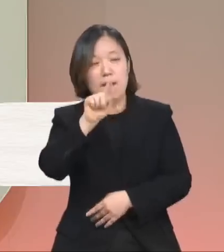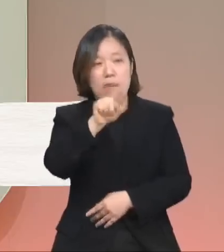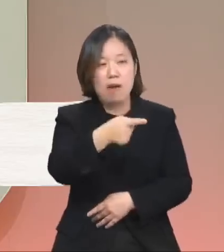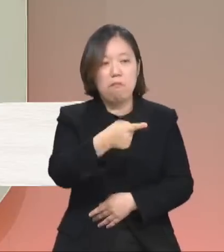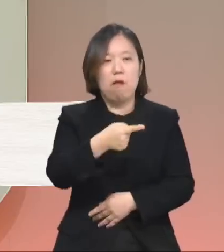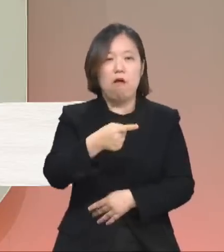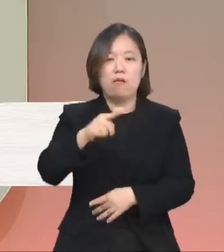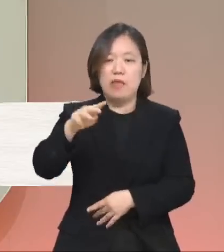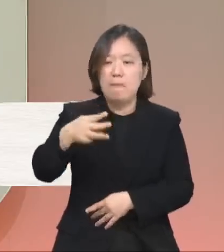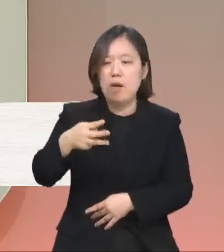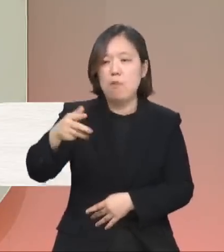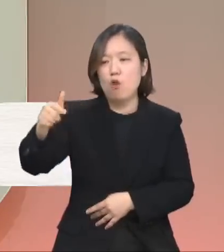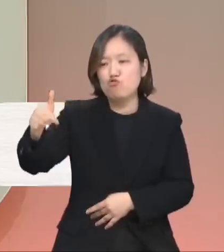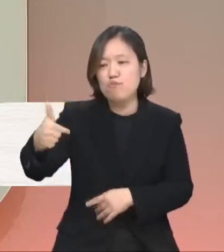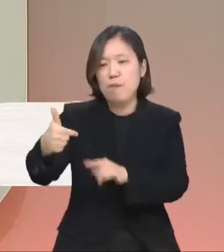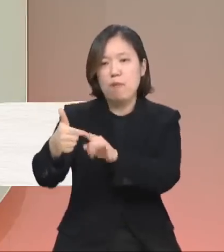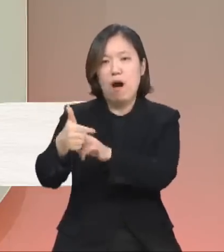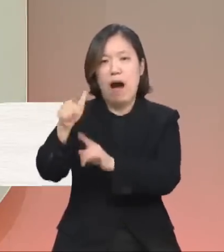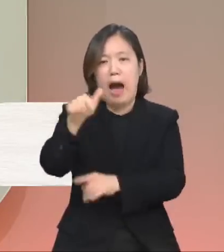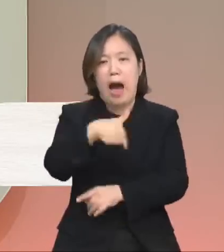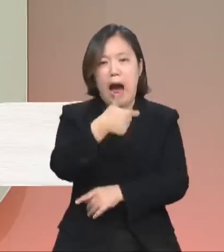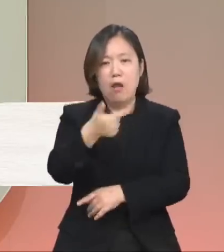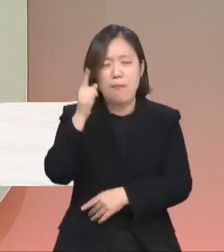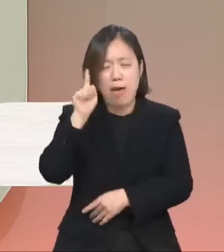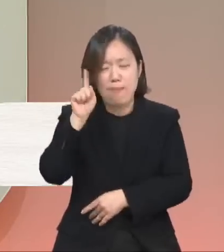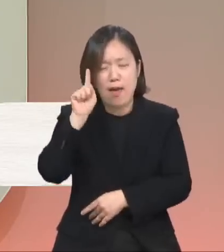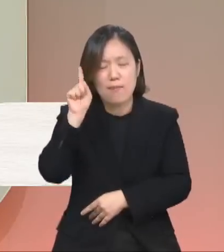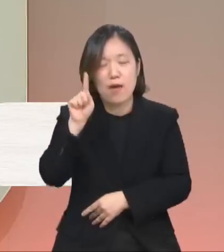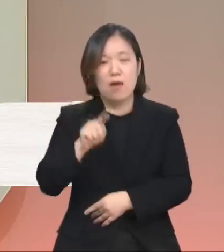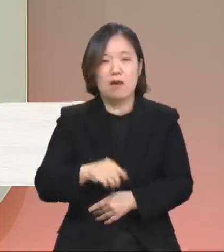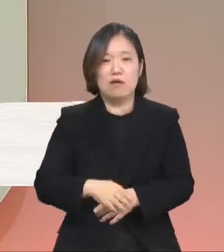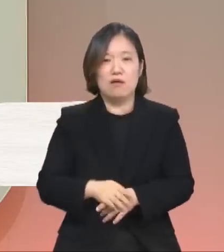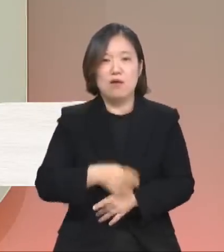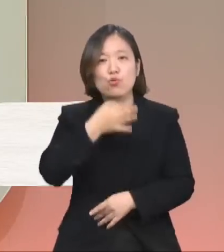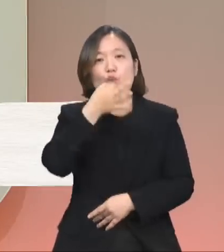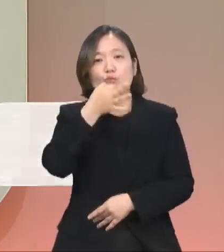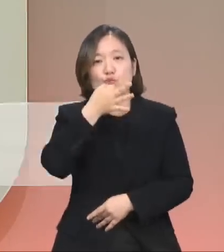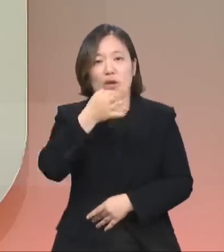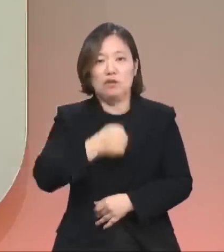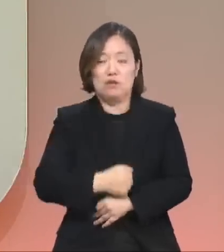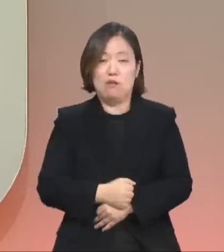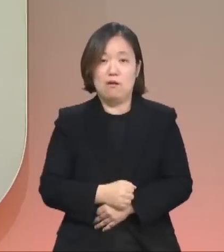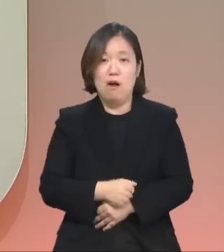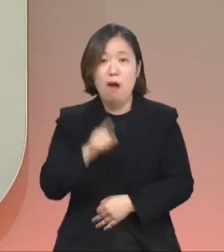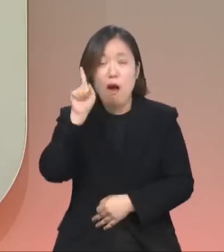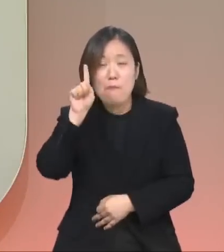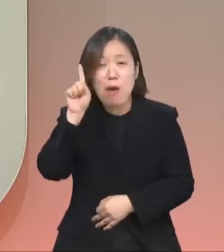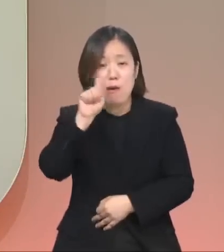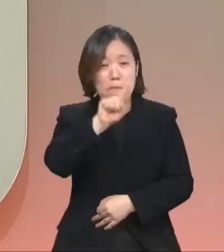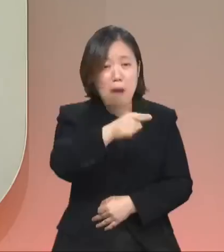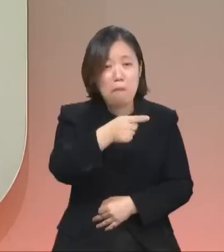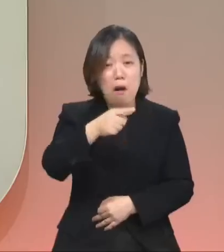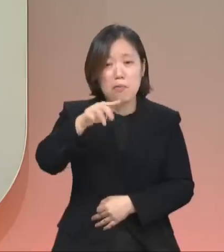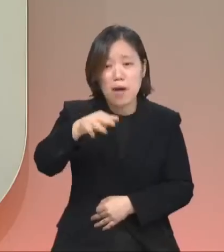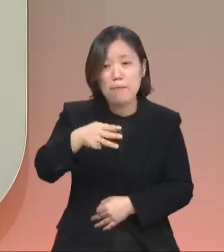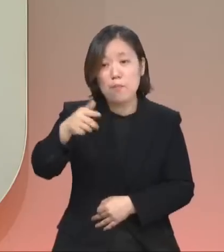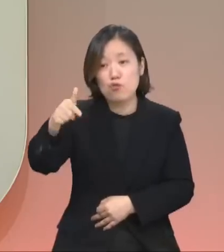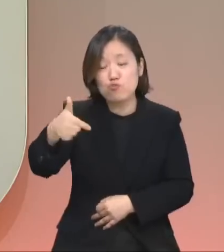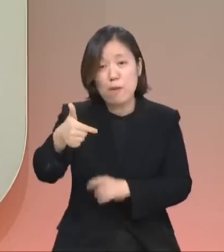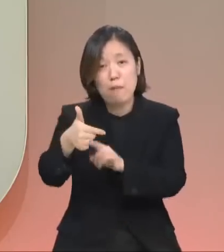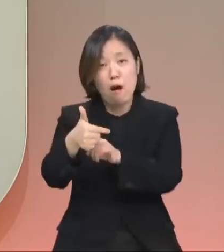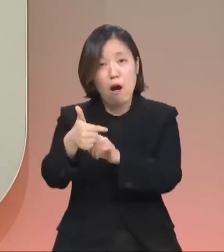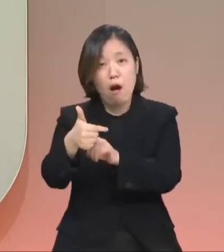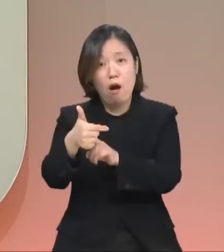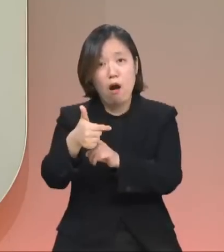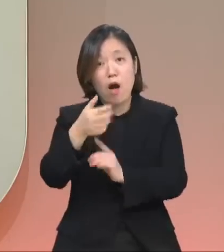300번 600번을 독송하며 매일 매일 이렇게 100번 300번 600번씩